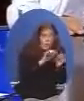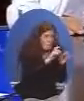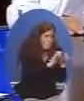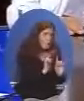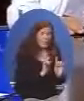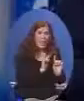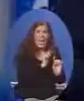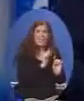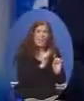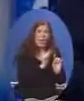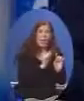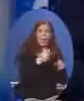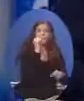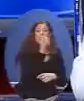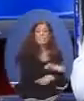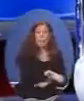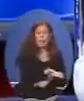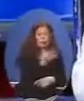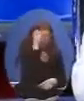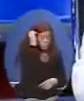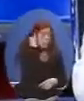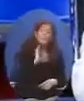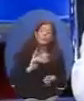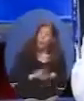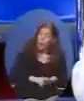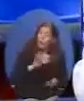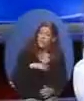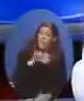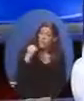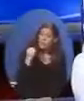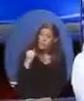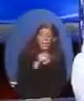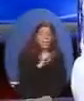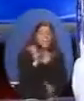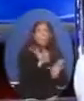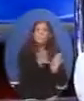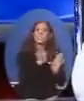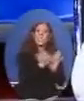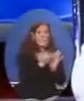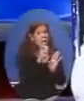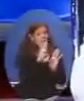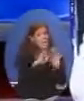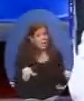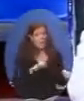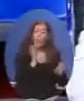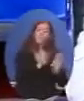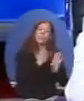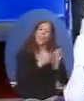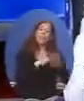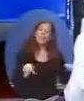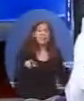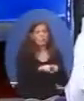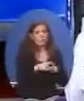בלוגר, אתה לא עובד סוציאלי. נכון, אבל גם עובד סוציאלי הוא לא פסיכיאטר ילדים והוא לא פסיכולוג ילדים, כפי שהרבה